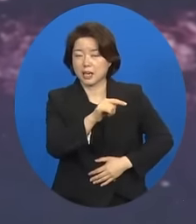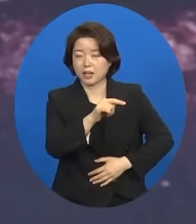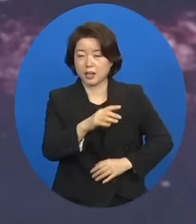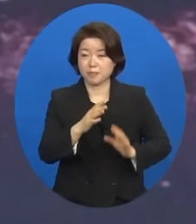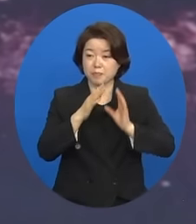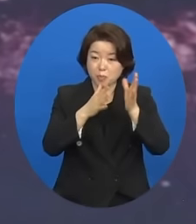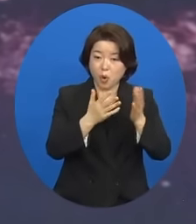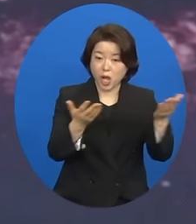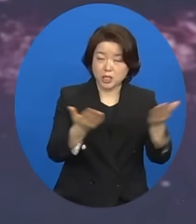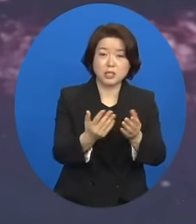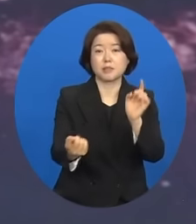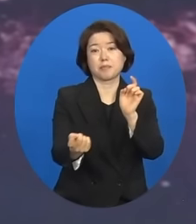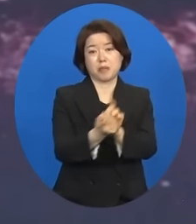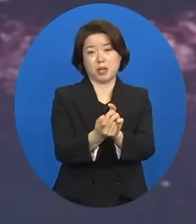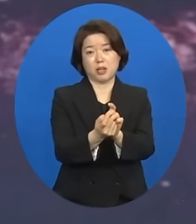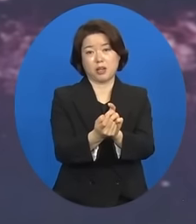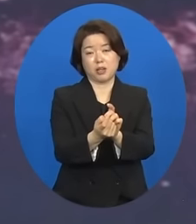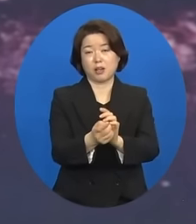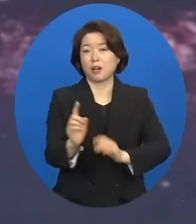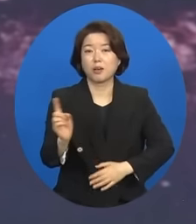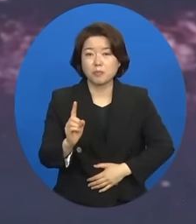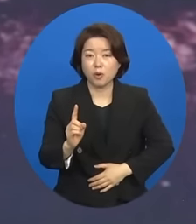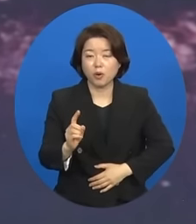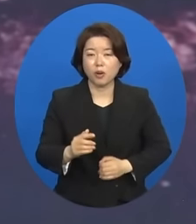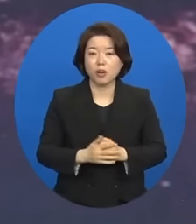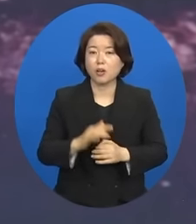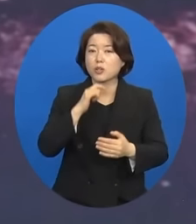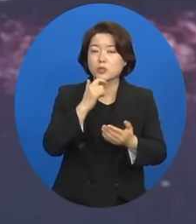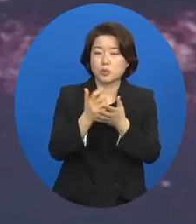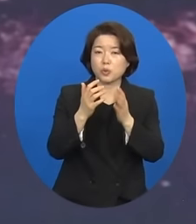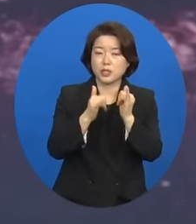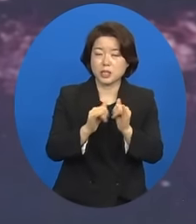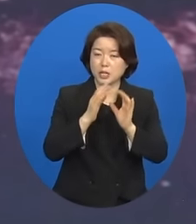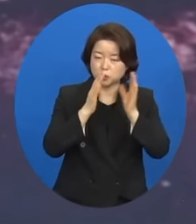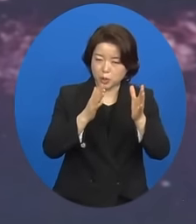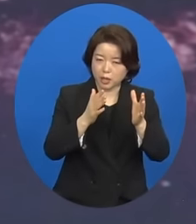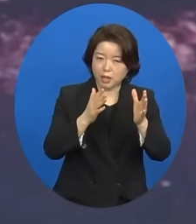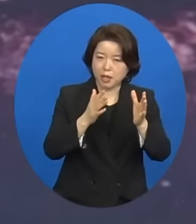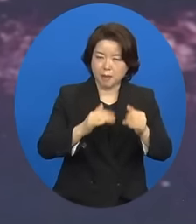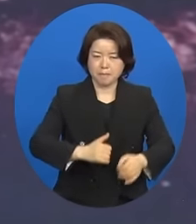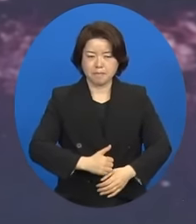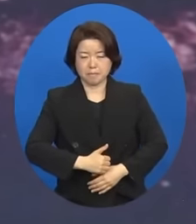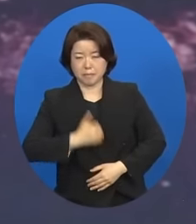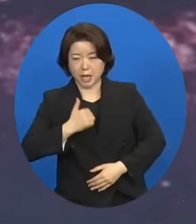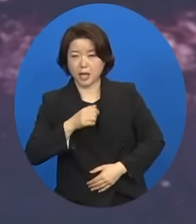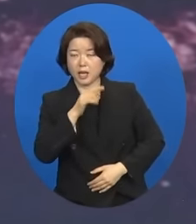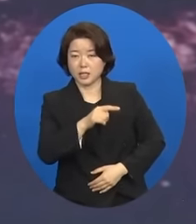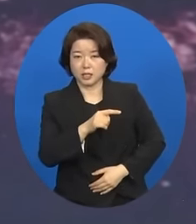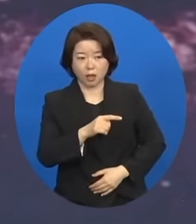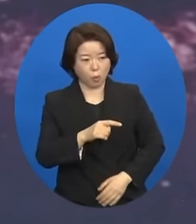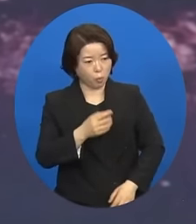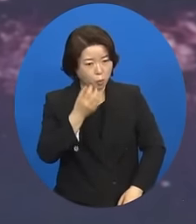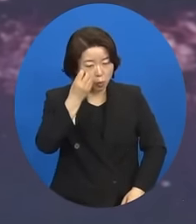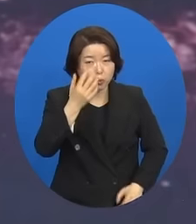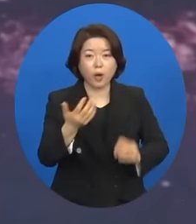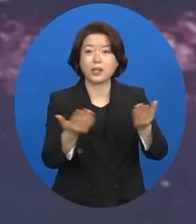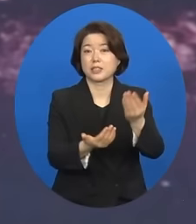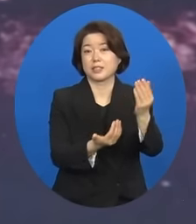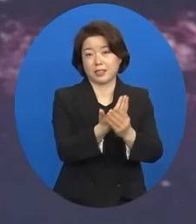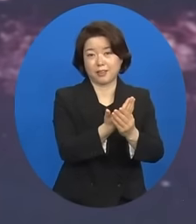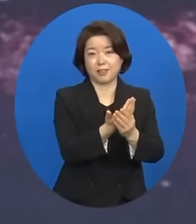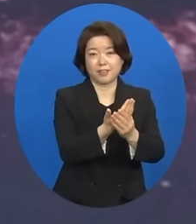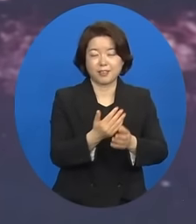당하는 일이 발생했는데 바로 속이는 자가 속임 당했다라고 분노하는 웃지 못 생